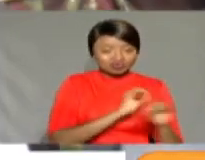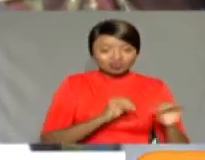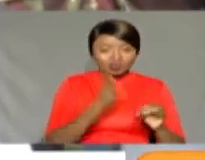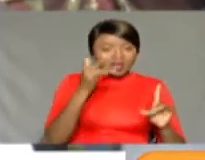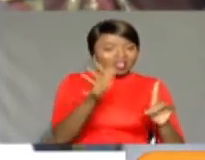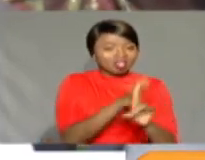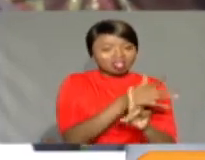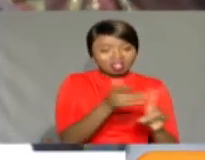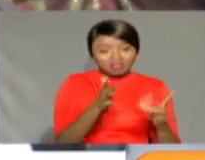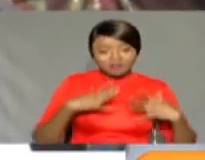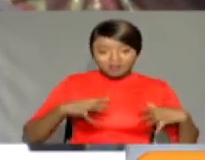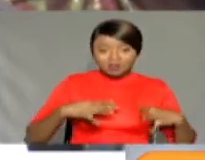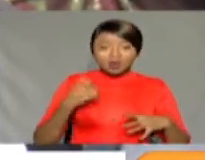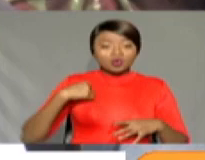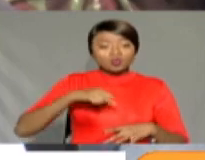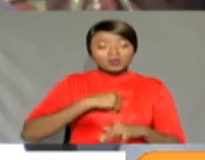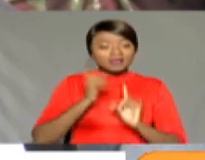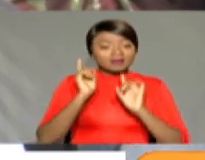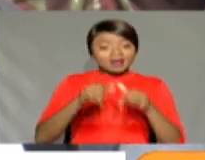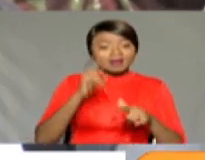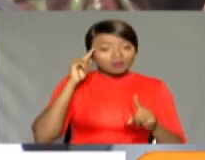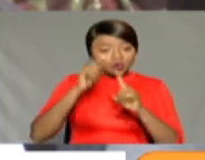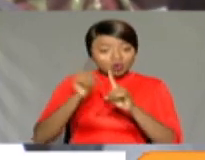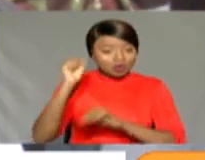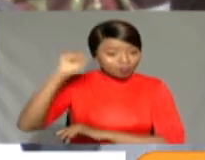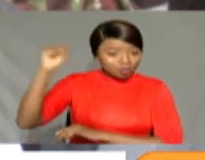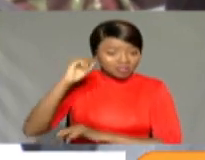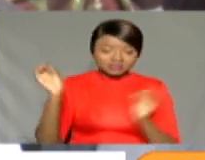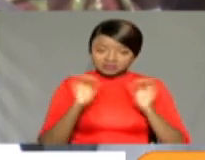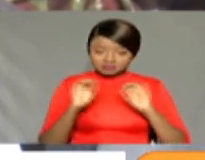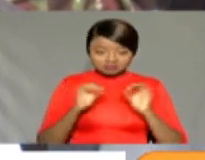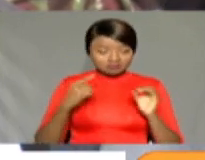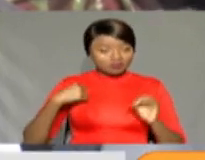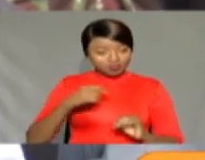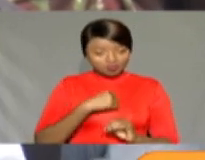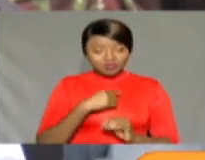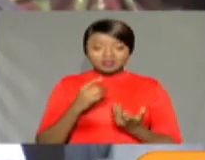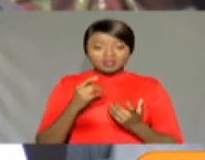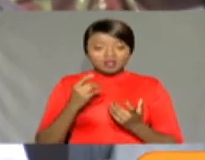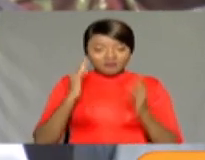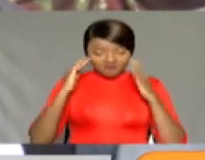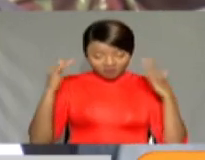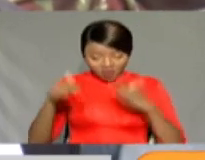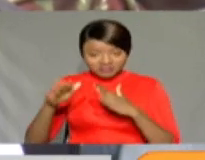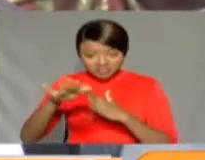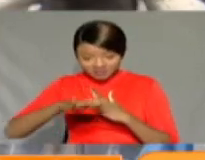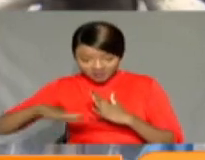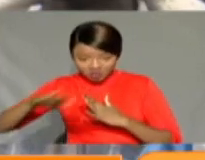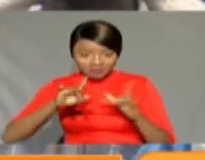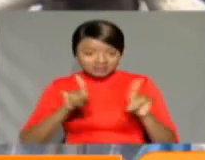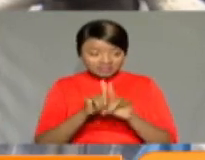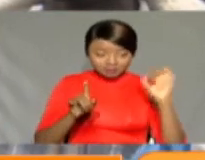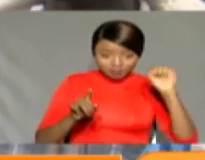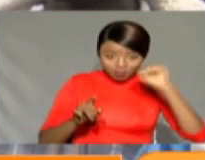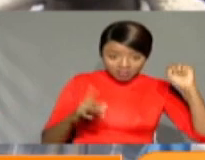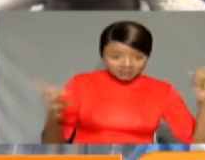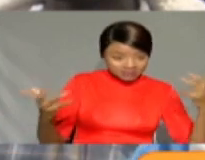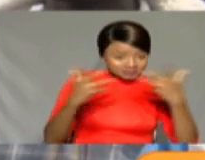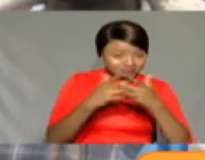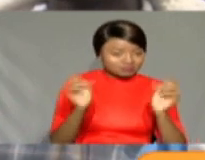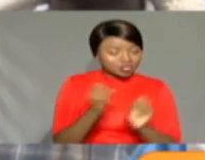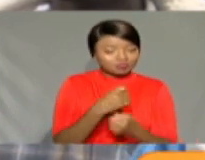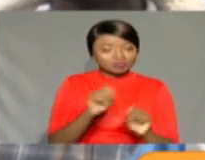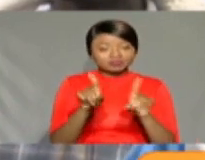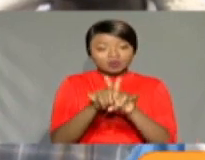Mau. We are not here to play politics and we are because we don't do politics. And we environment and politics should not be mixed. Situ nayo inapata hasira,